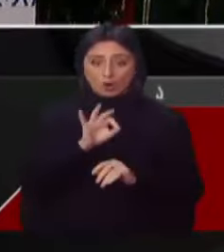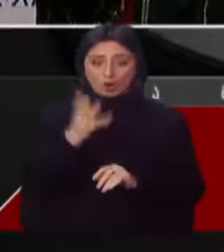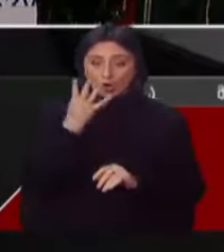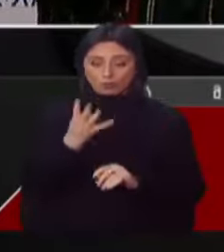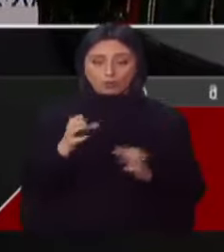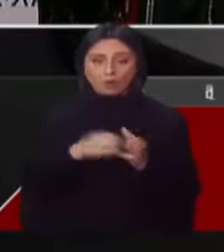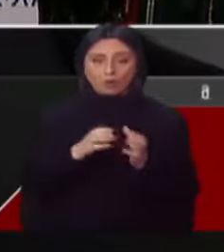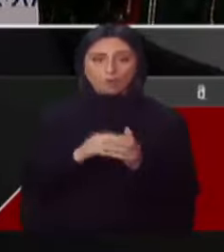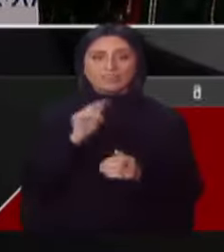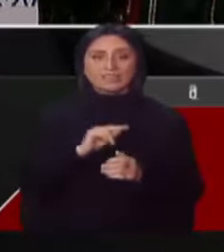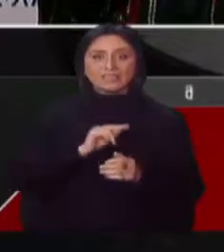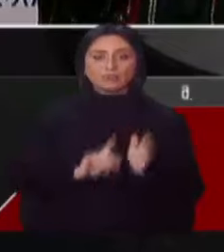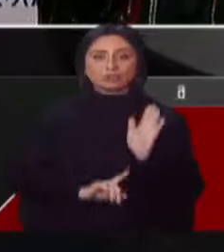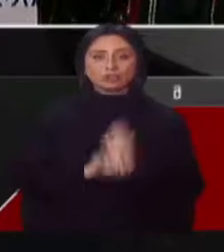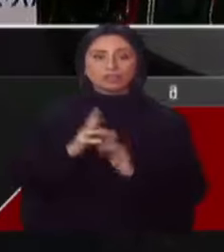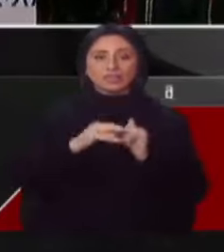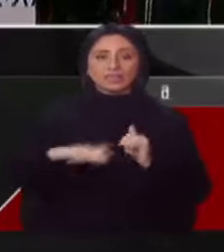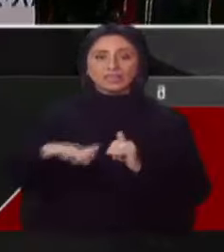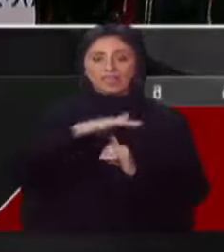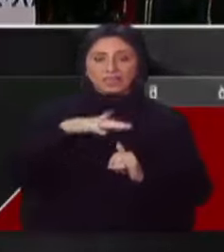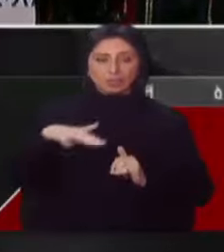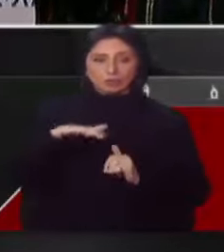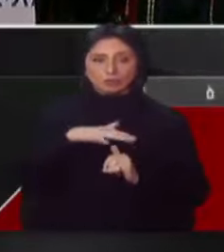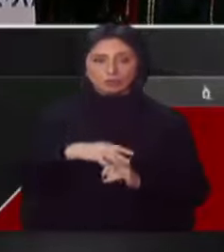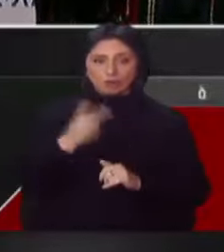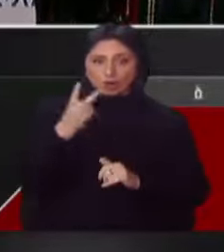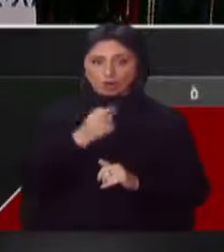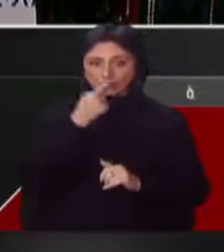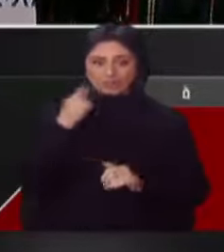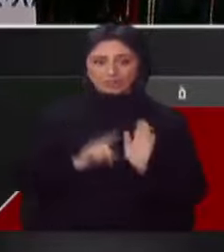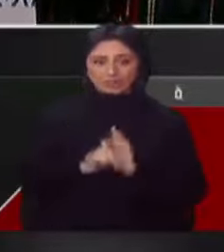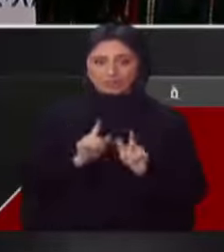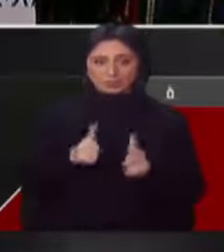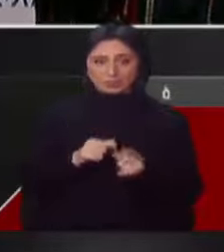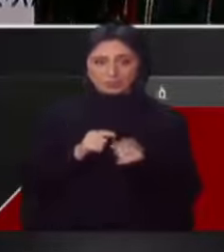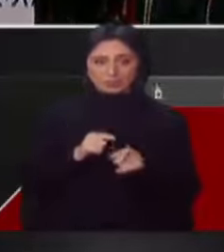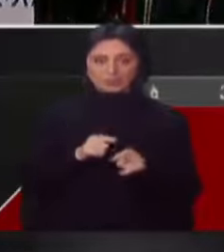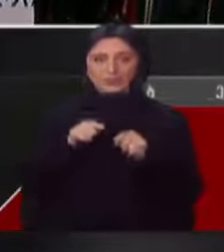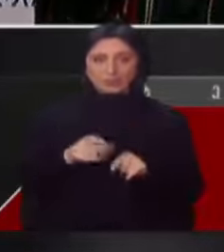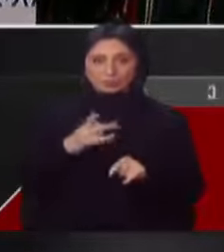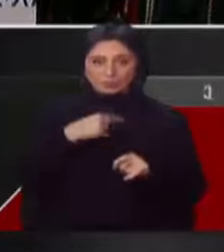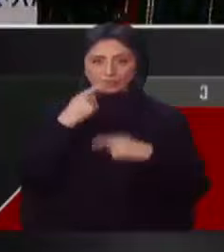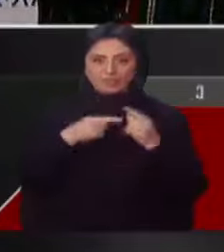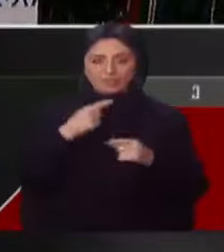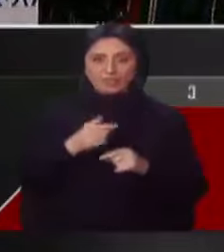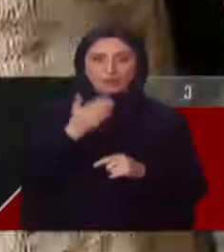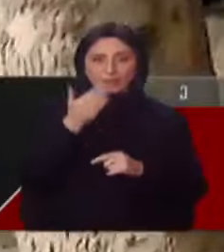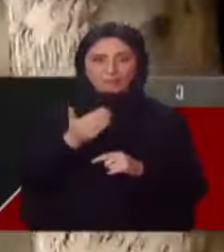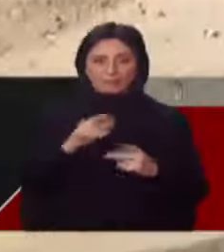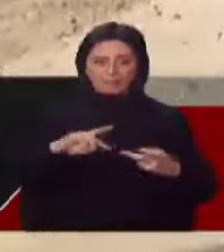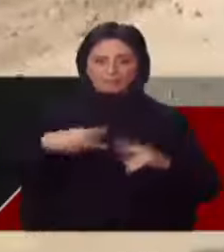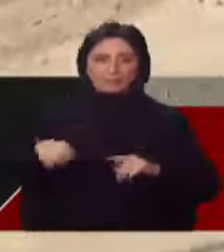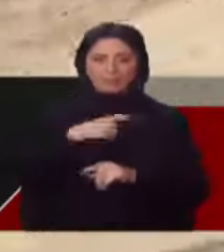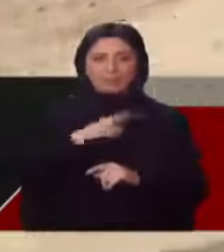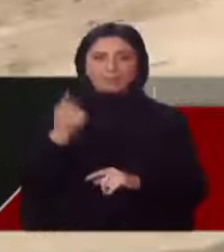4 კომპანიამ სამუშაოები დაიწყო ტერიტორიაზე ორი კვირის წინ და აქვე უნდა ვთქვა, რომ მათ